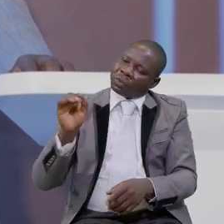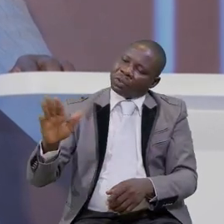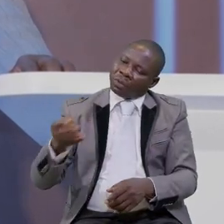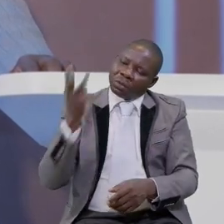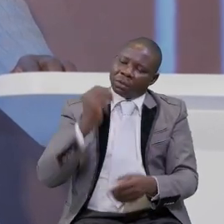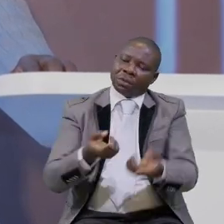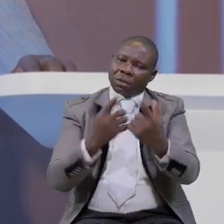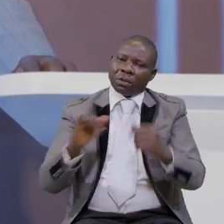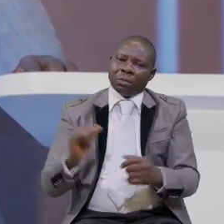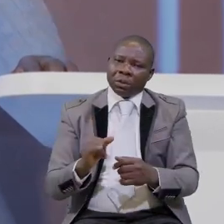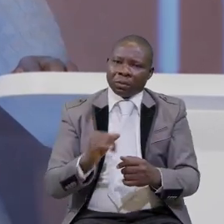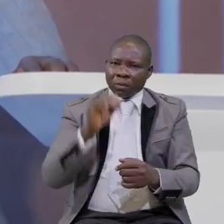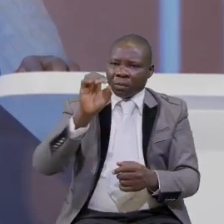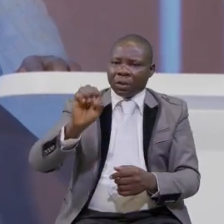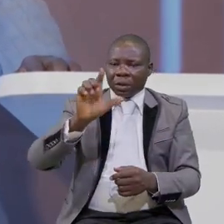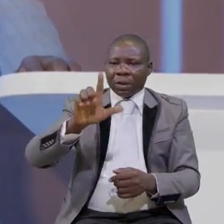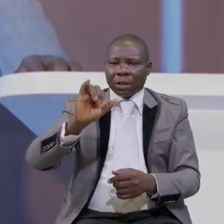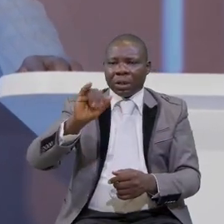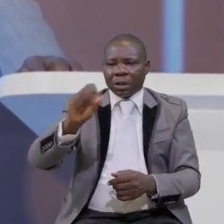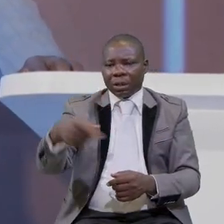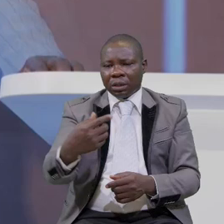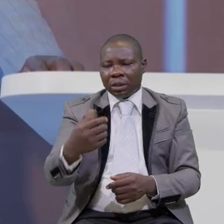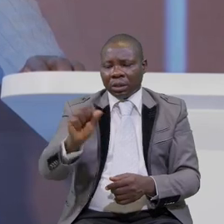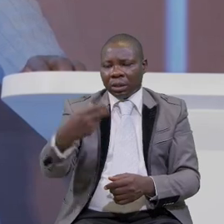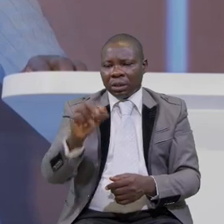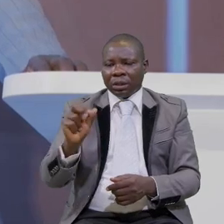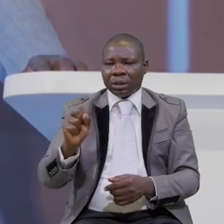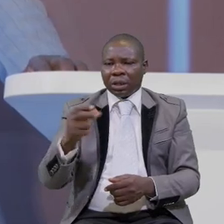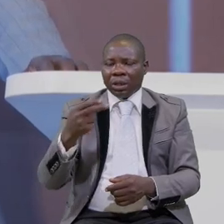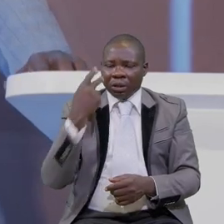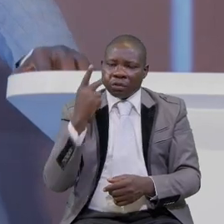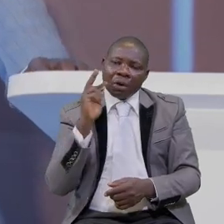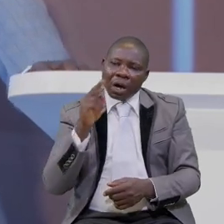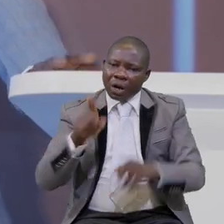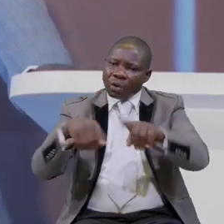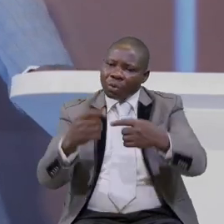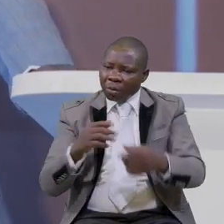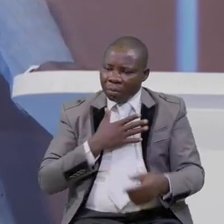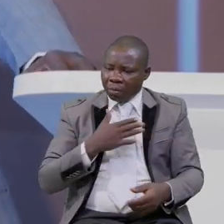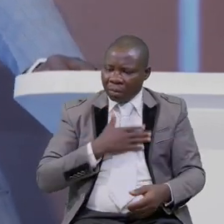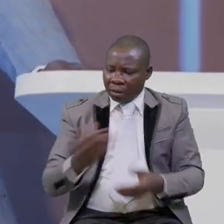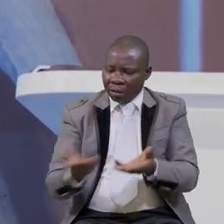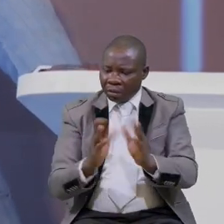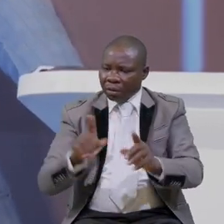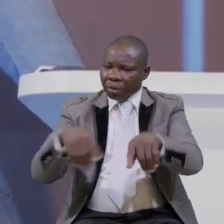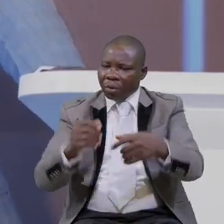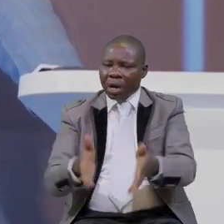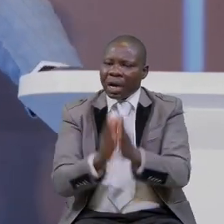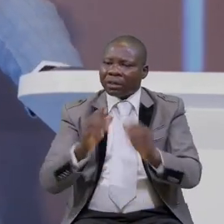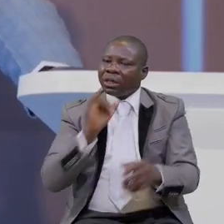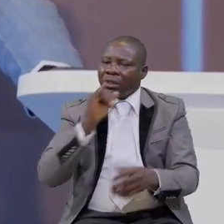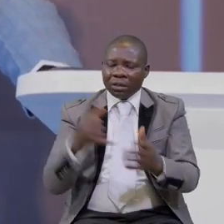elle venait, et Élisée la Gehazi va demander à la femme, quel est le problème? Est-ce que tout va bien avec